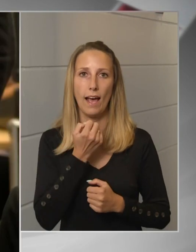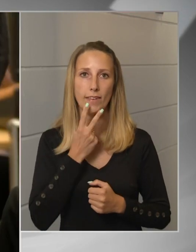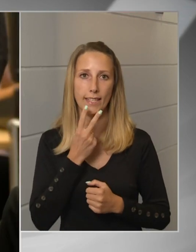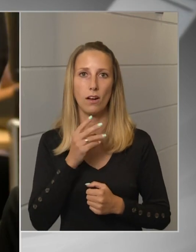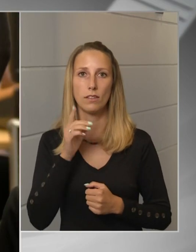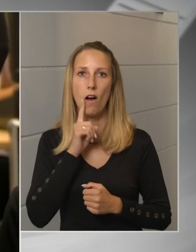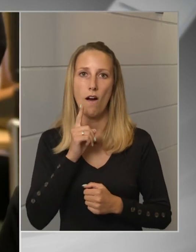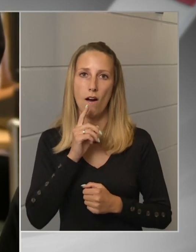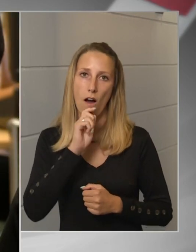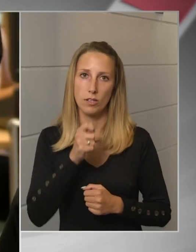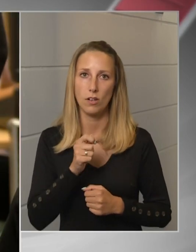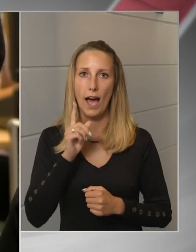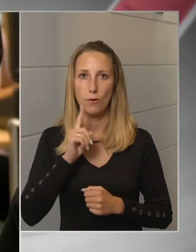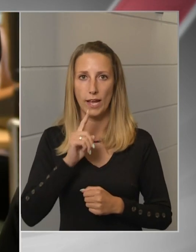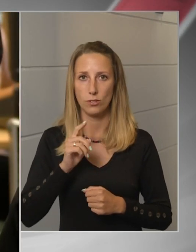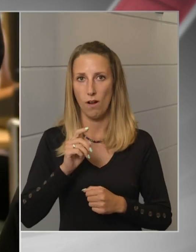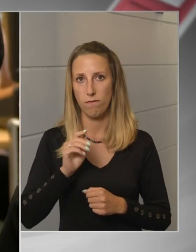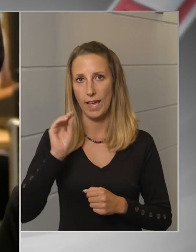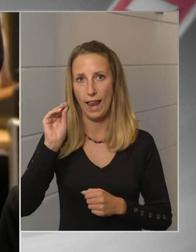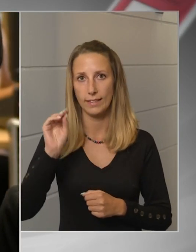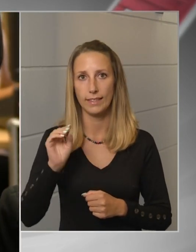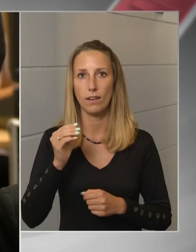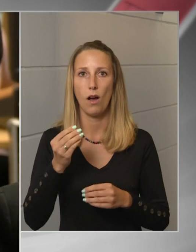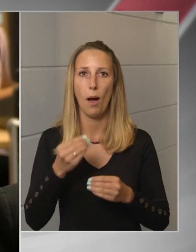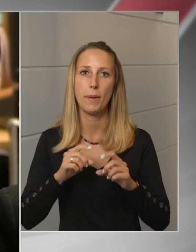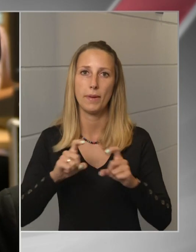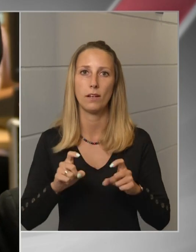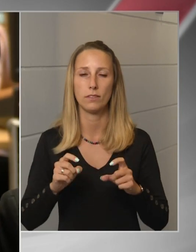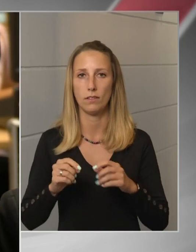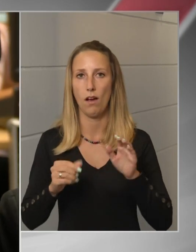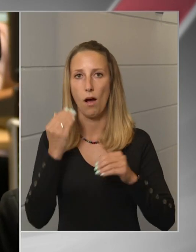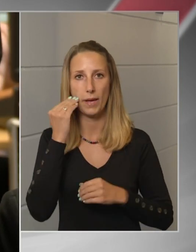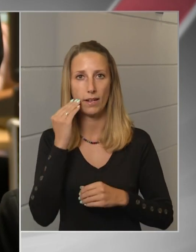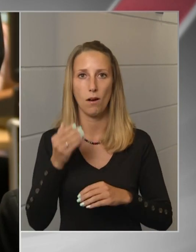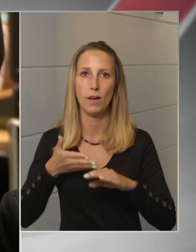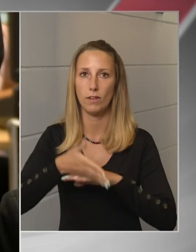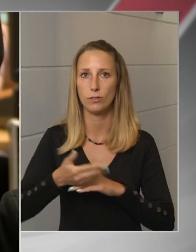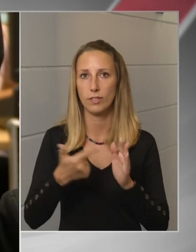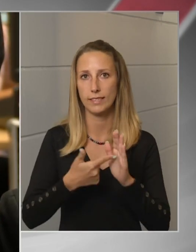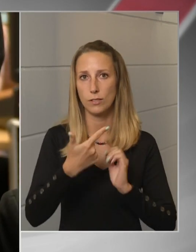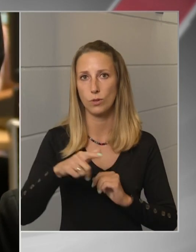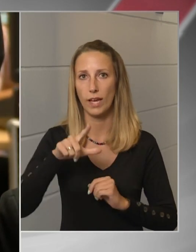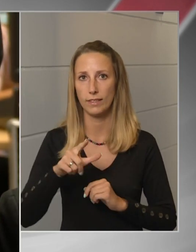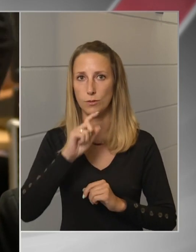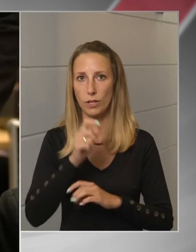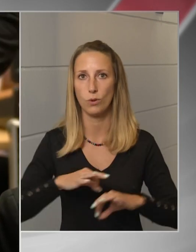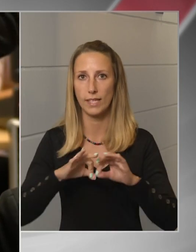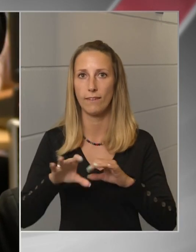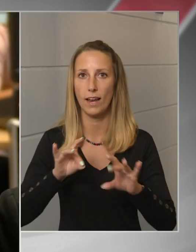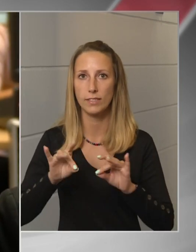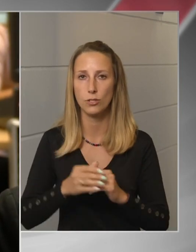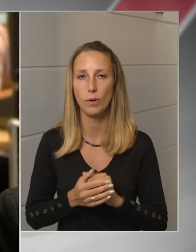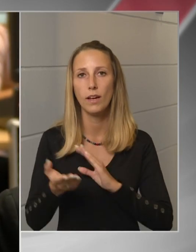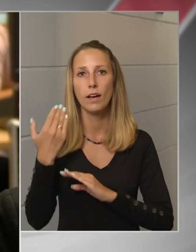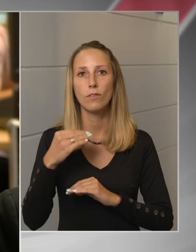hazaárulással jelentették fel, amiért az Egyesült Államok beavatkozott a 2022-es magyarországi választásokba, és egy